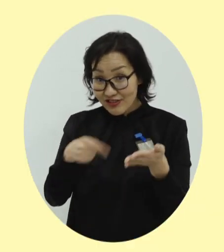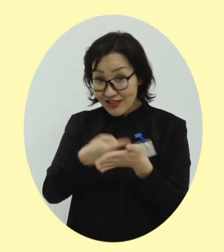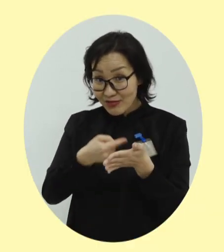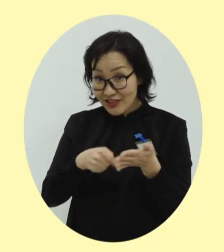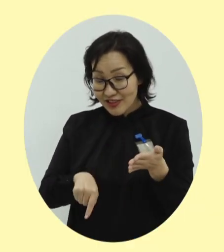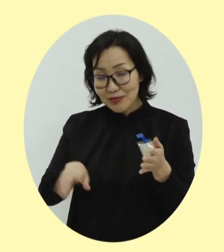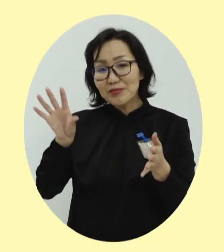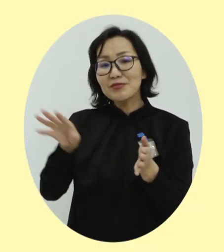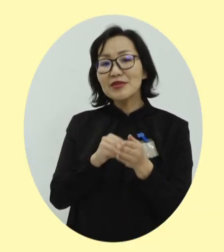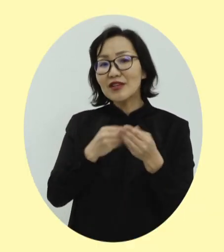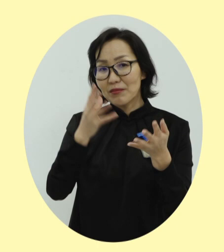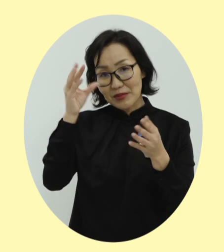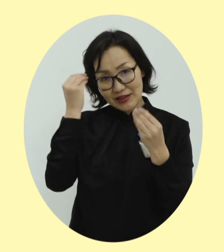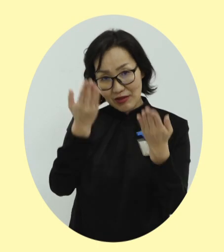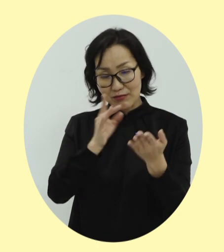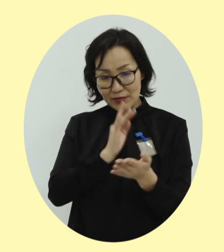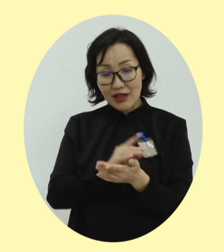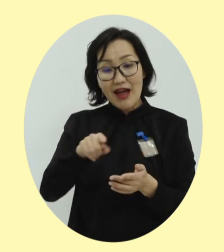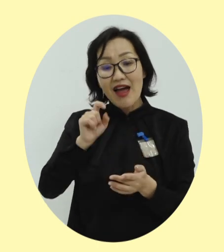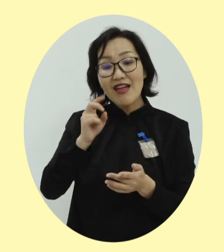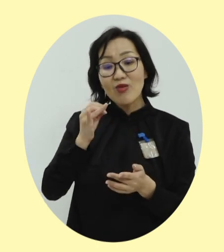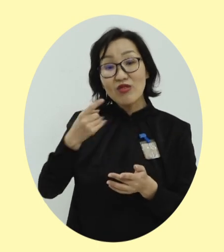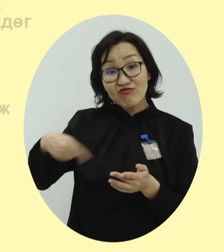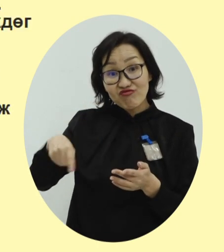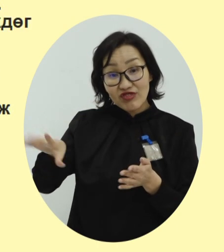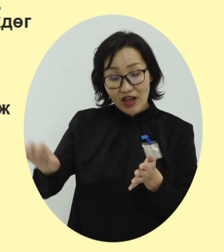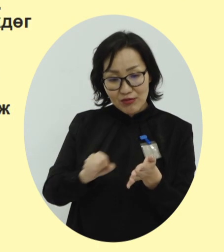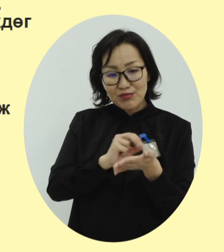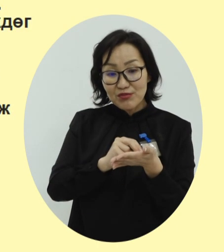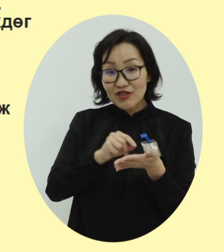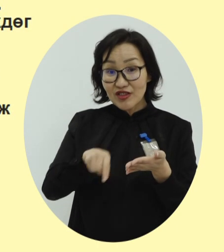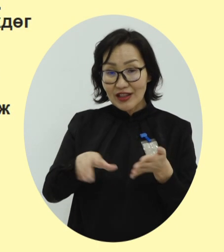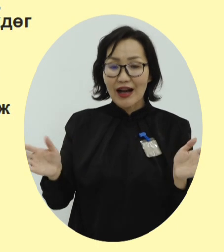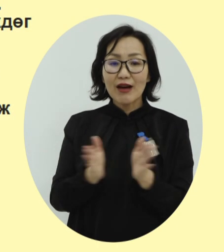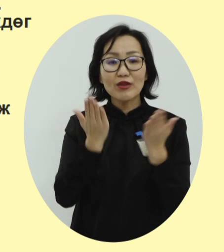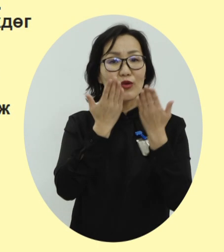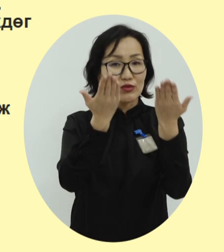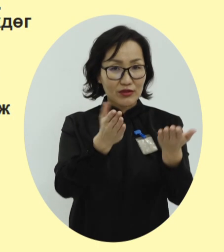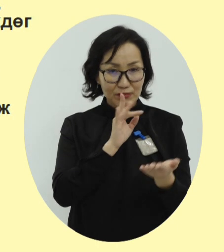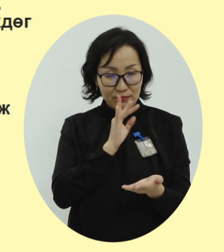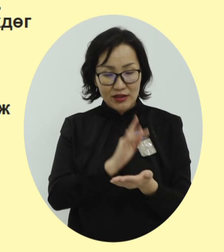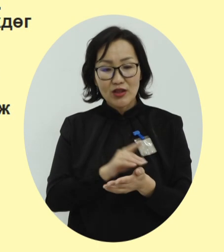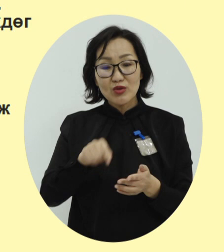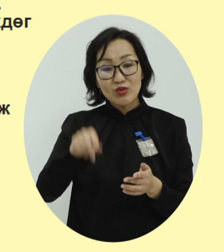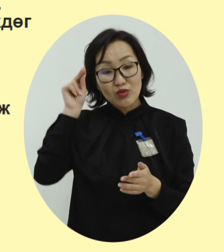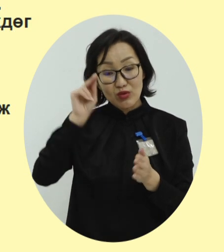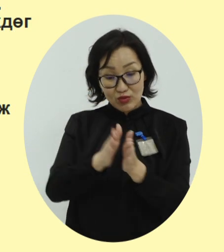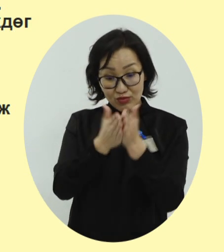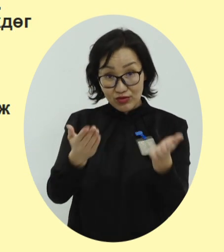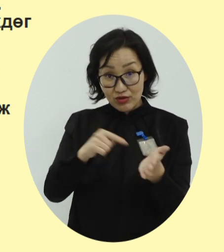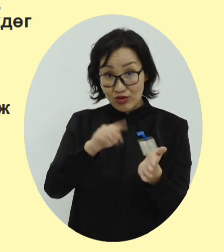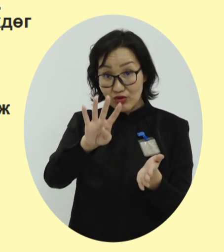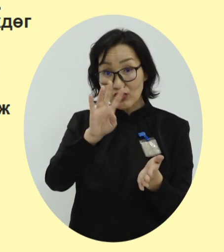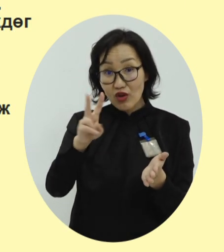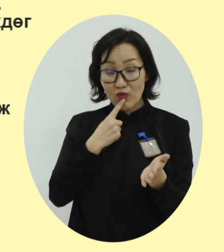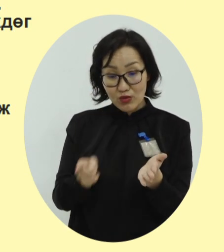энэ сурагч бол Халиуна. Халиунагийн бичсэн өдрийн тэмдэглэлийг хамтдаа уншицгаая. Хүүхдүүд, та бүхний сурагчгийн 42